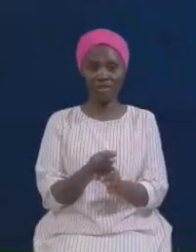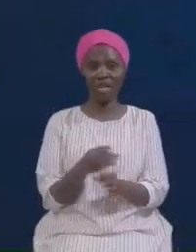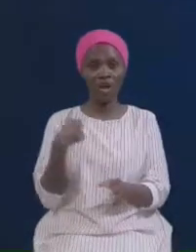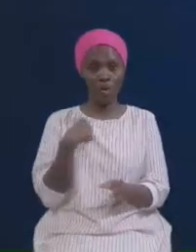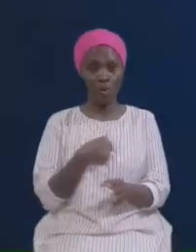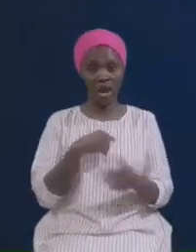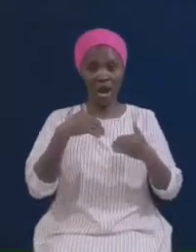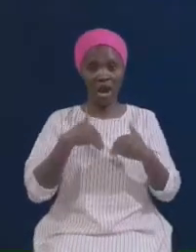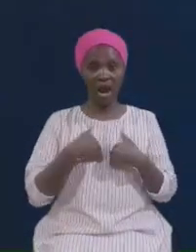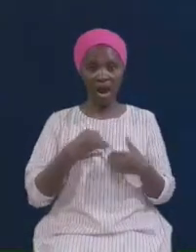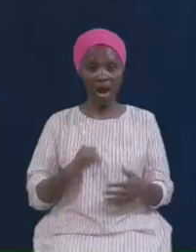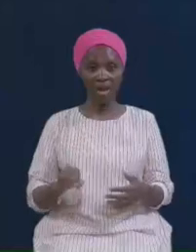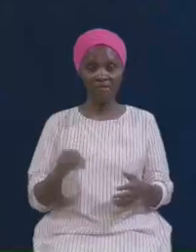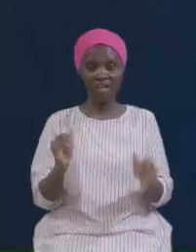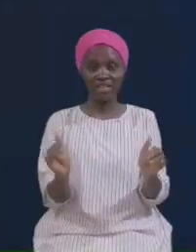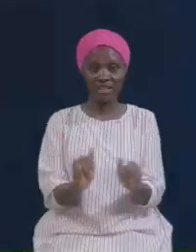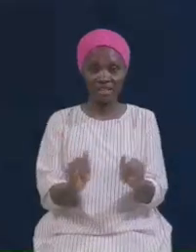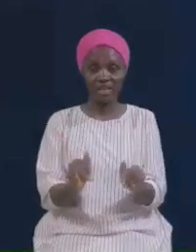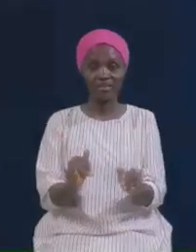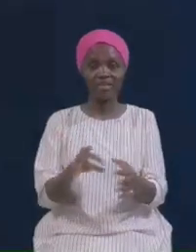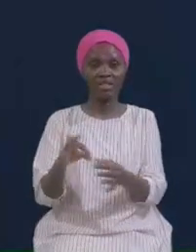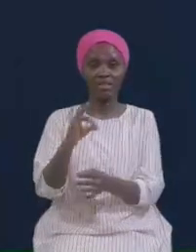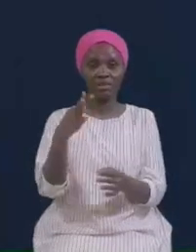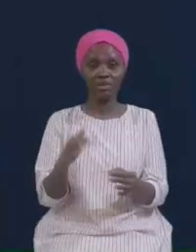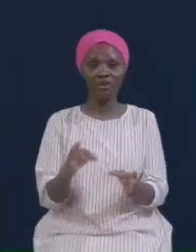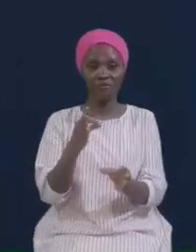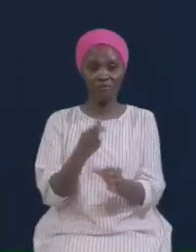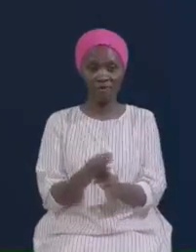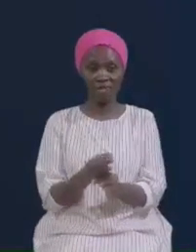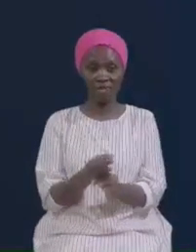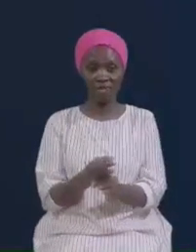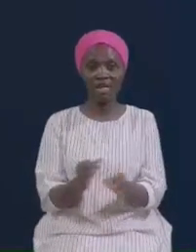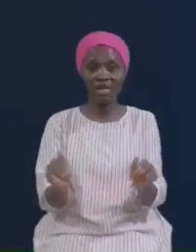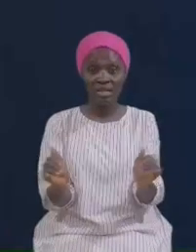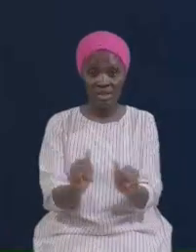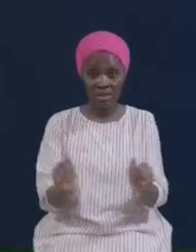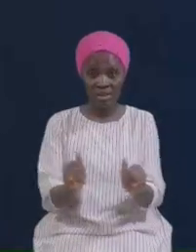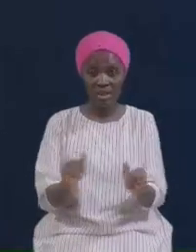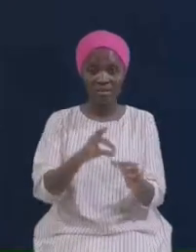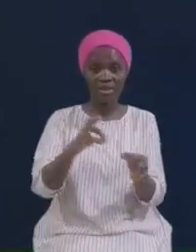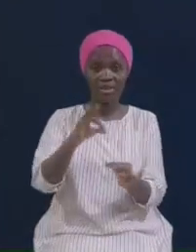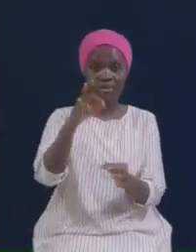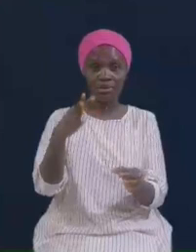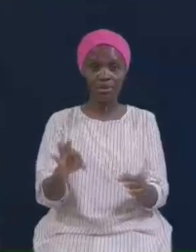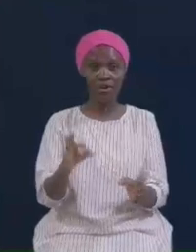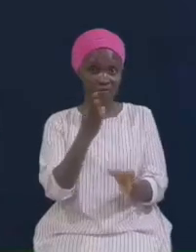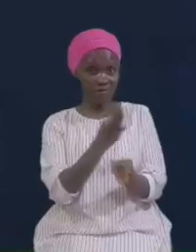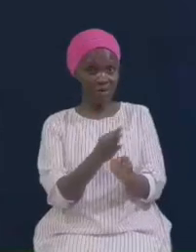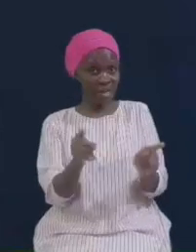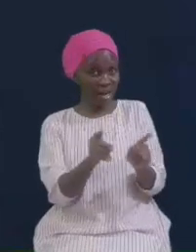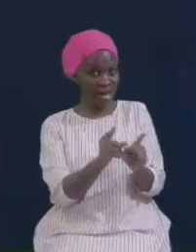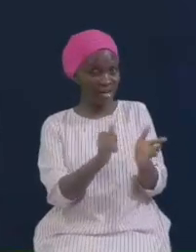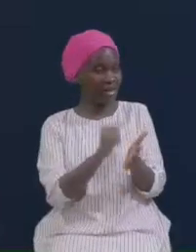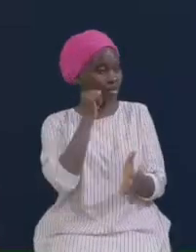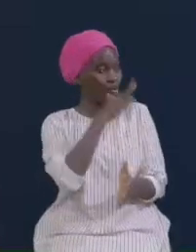nous avons le même esprit de foi, le même esprit de foi comme cette femme